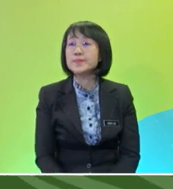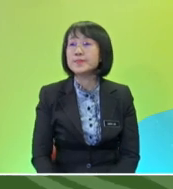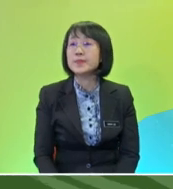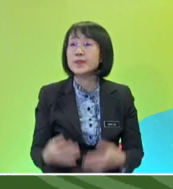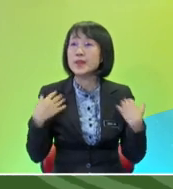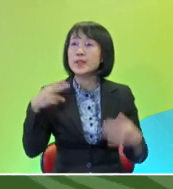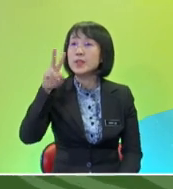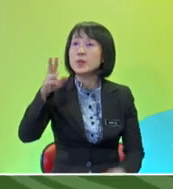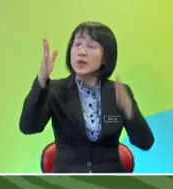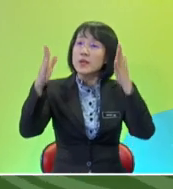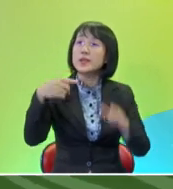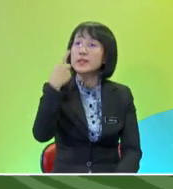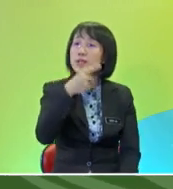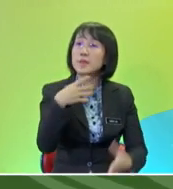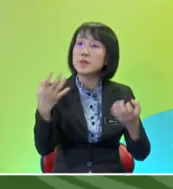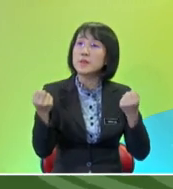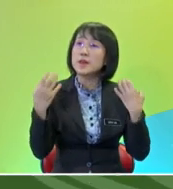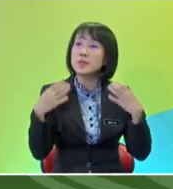nak cuba? Okey, Hazika.